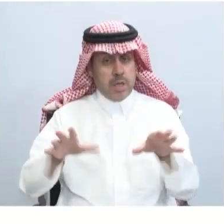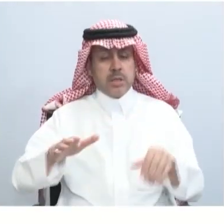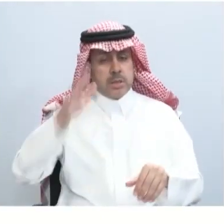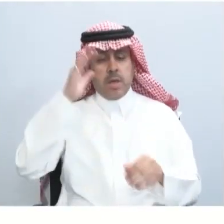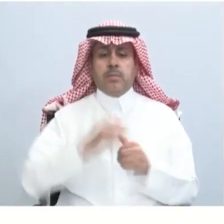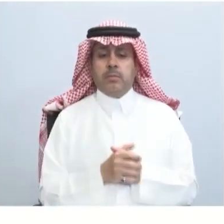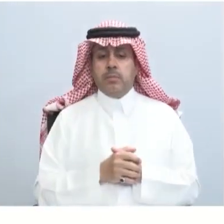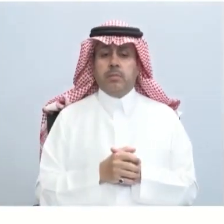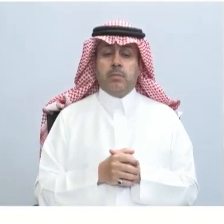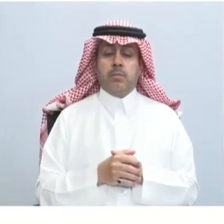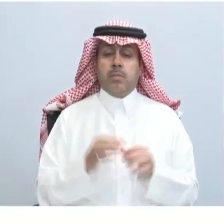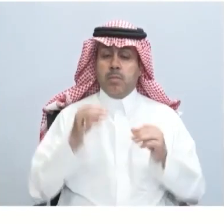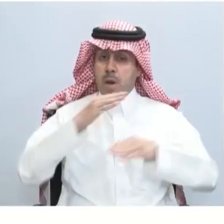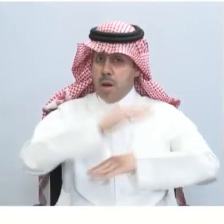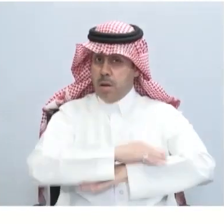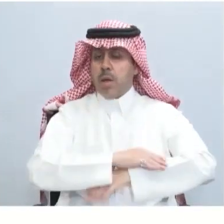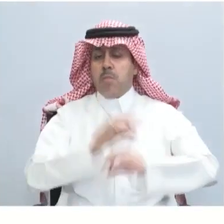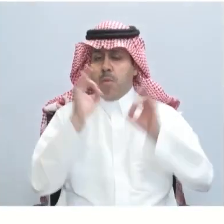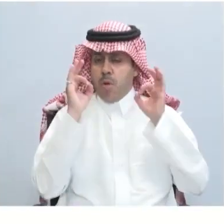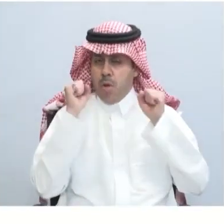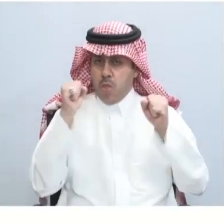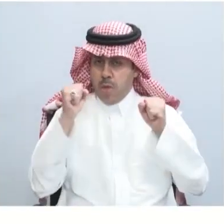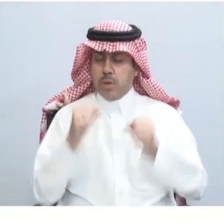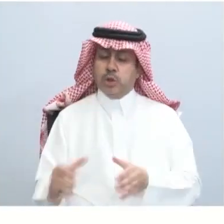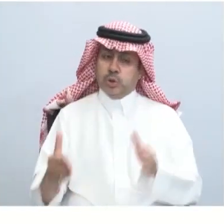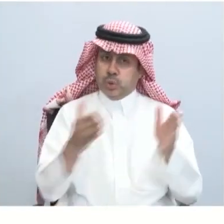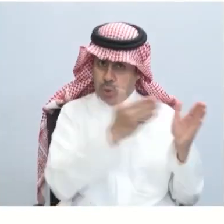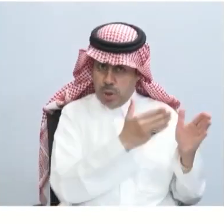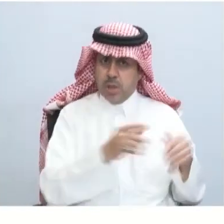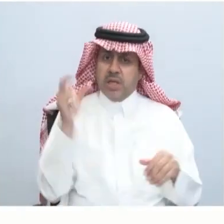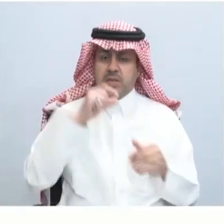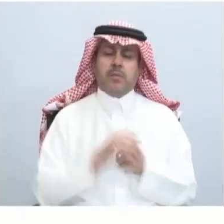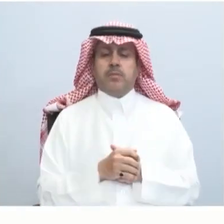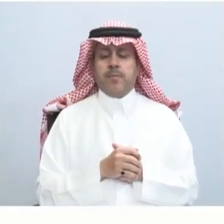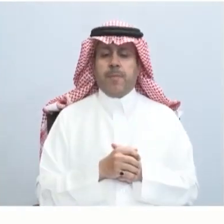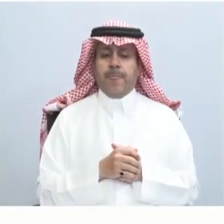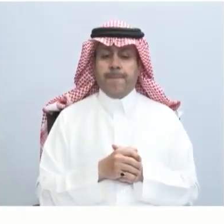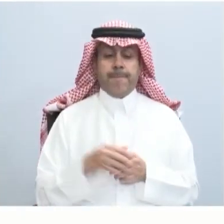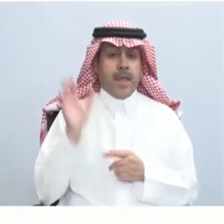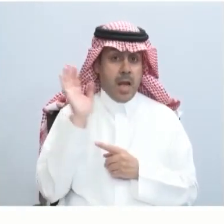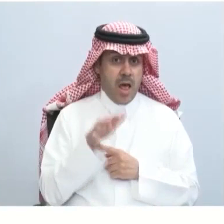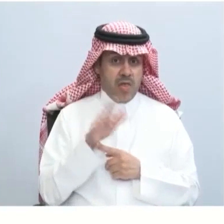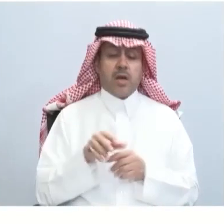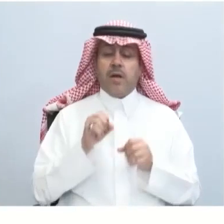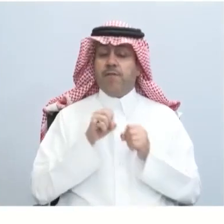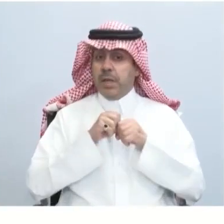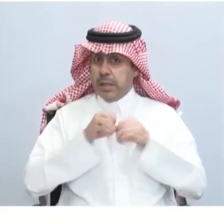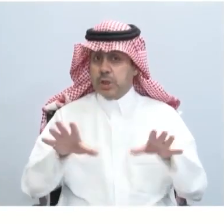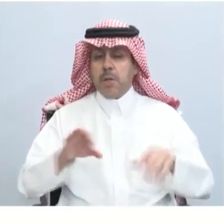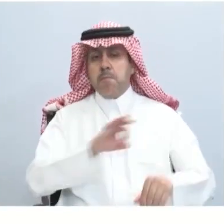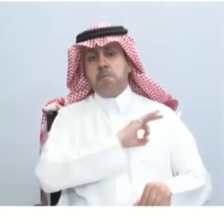والقيم العظيمه التي دعا اليها الاسلام لماذا لان في حقيقه الامر لها اثر في نشر الموده